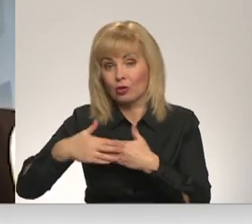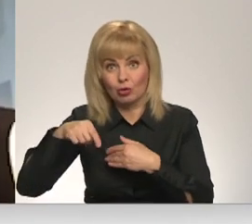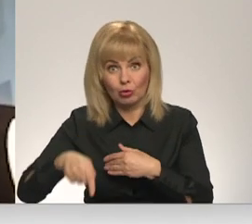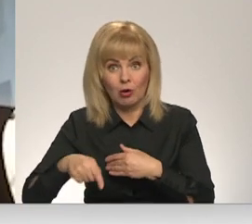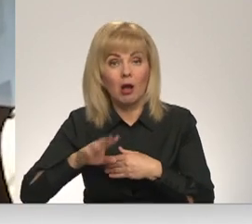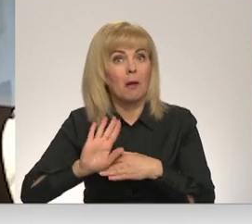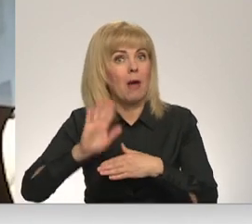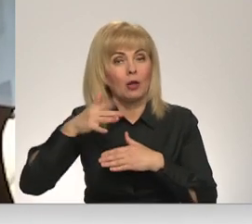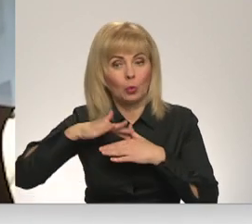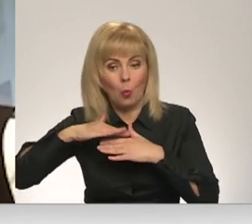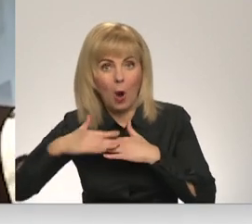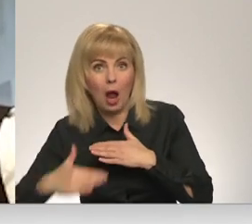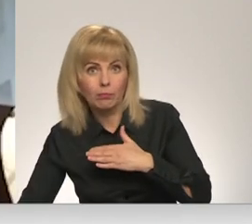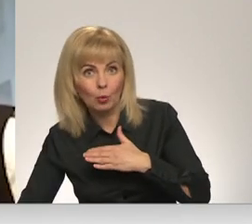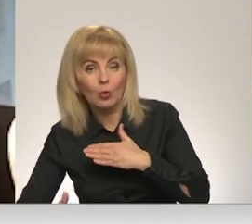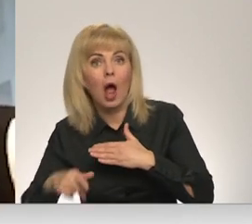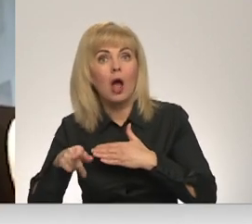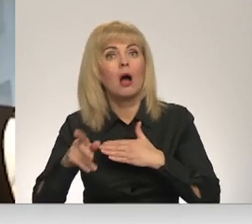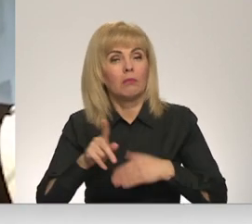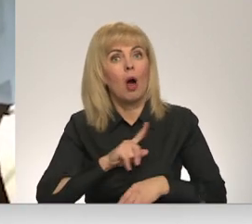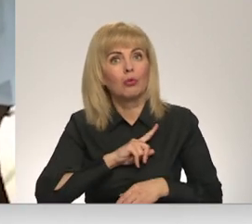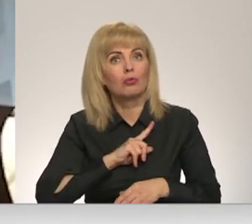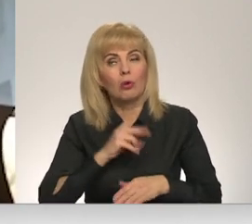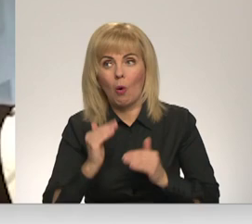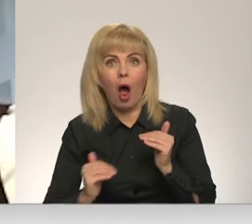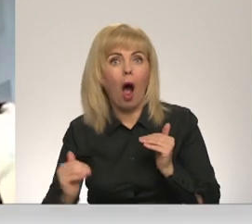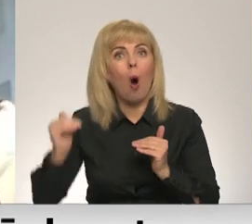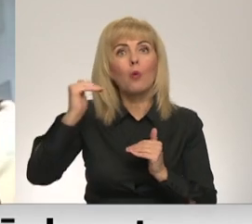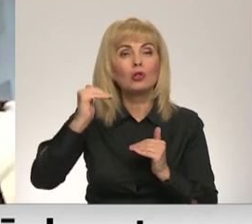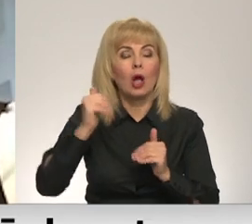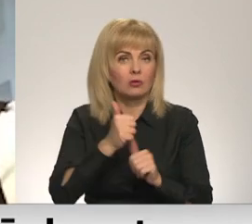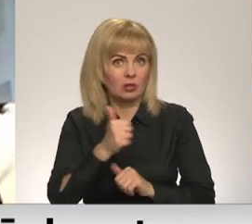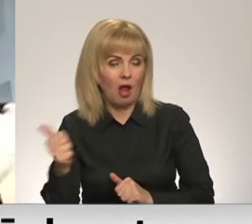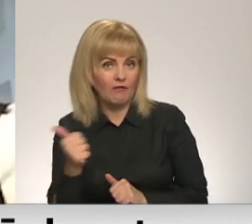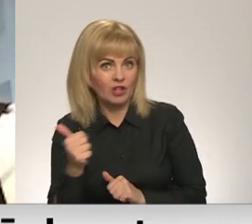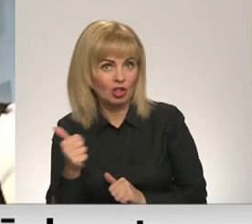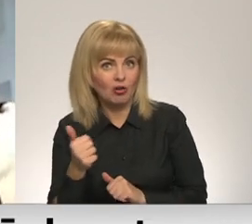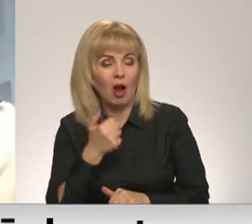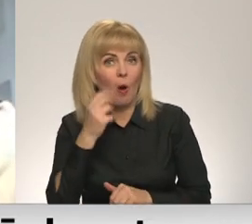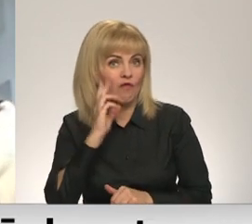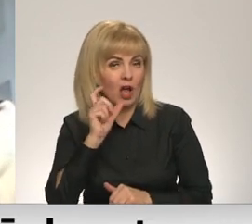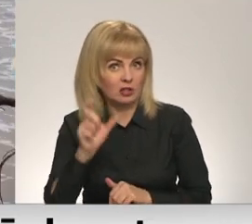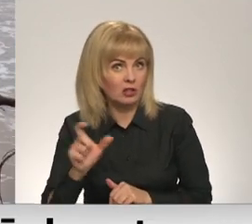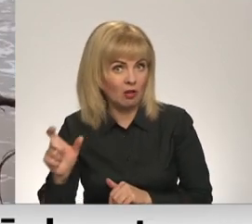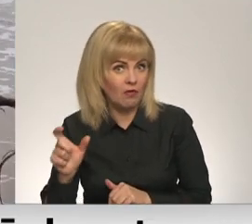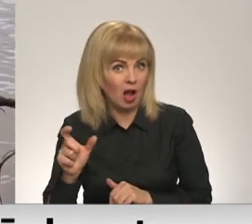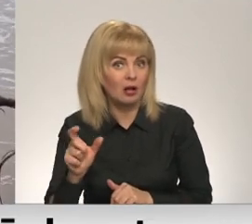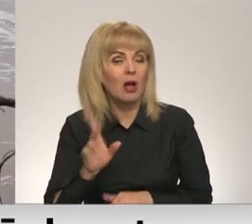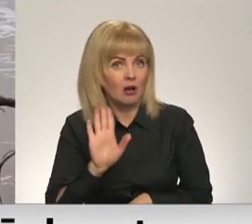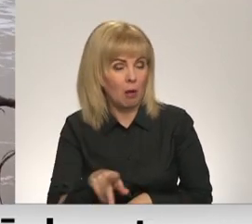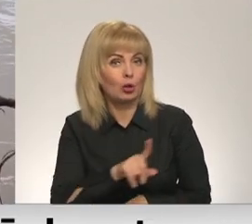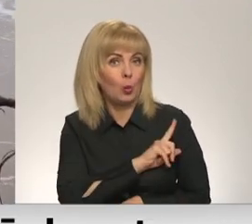kad viņš nobrūk, tā kā. Un tur tomēr ir diezgan augsts, un tā kā ir sevišķi, ja ir gados vecāki cilvēki, un tādu vienkārši